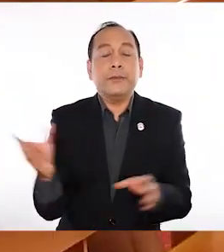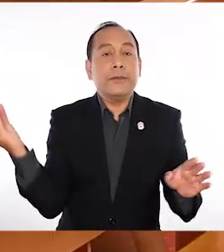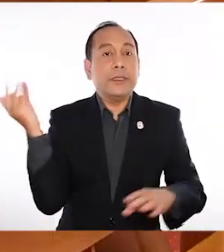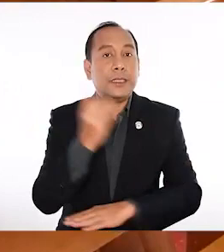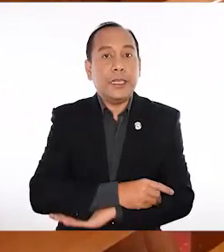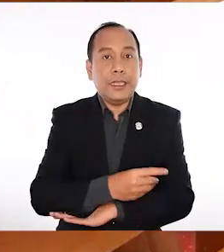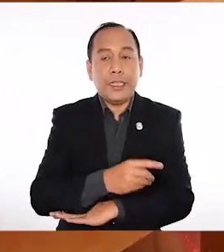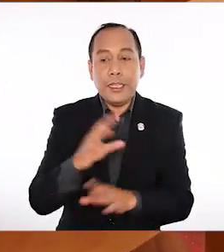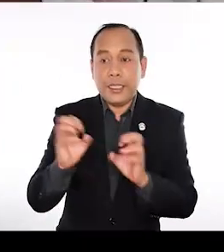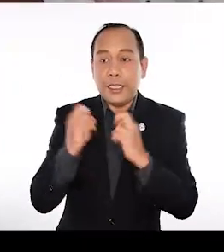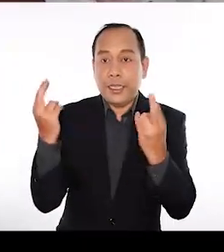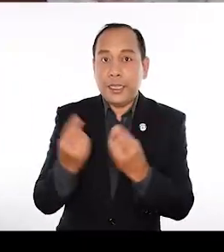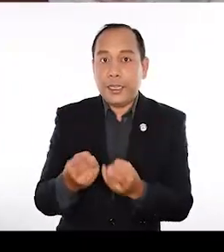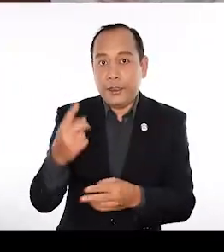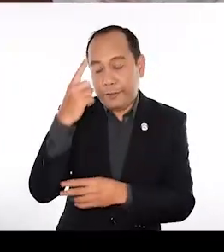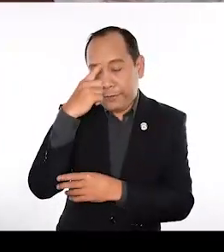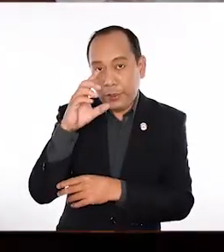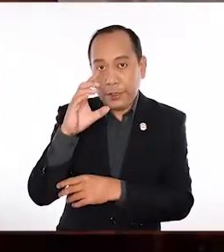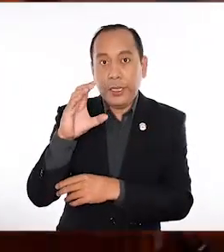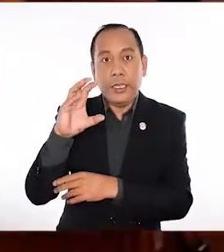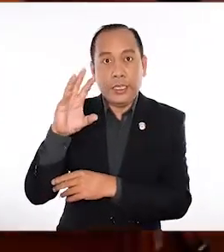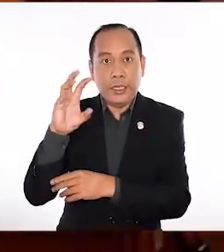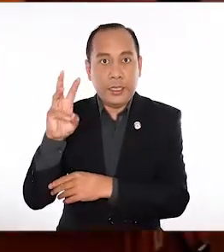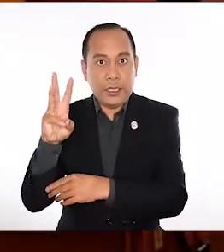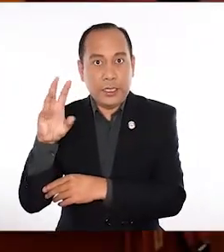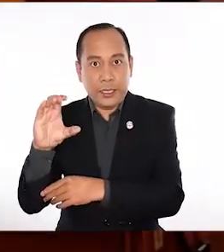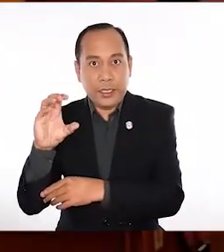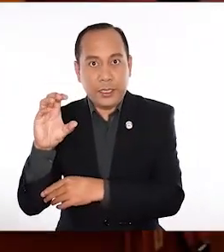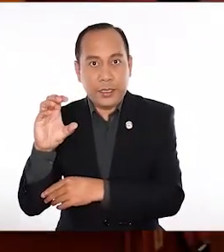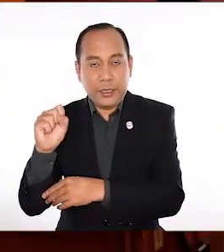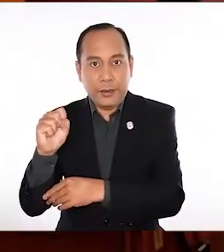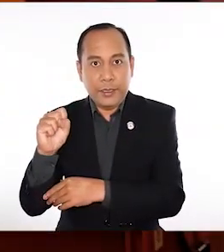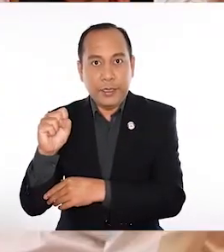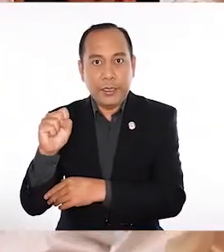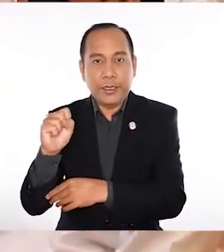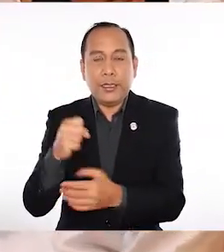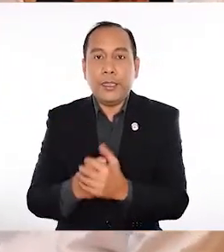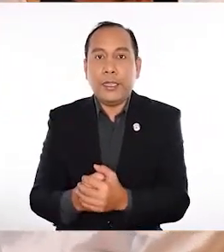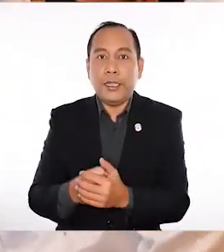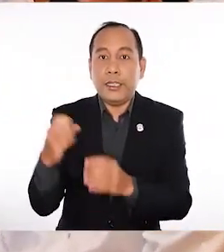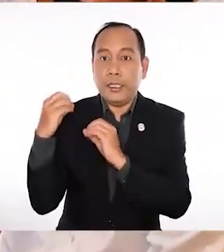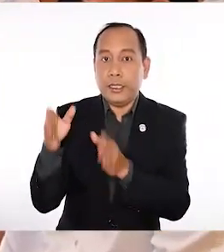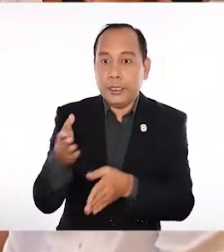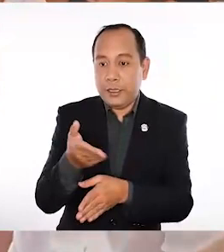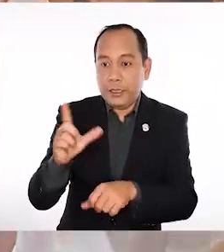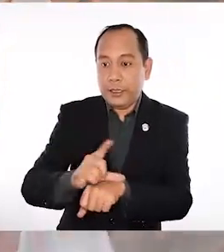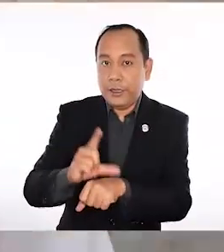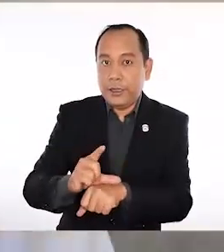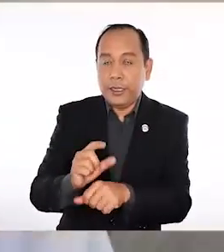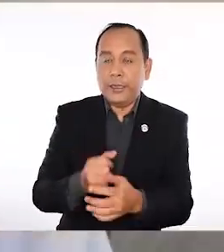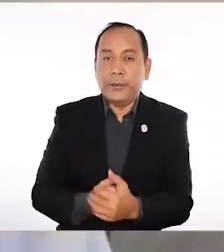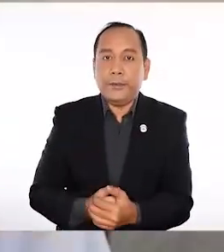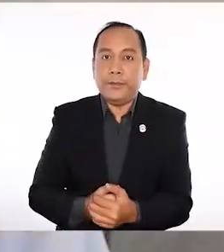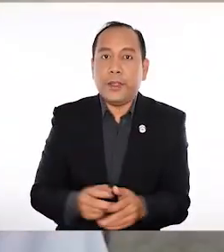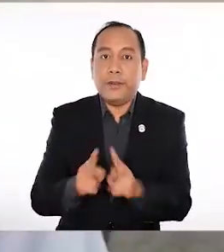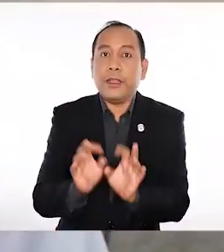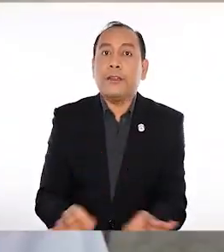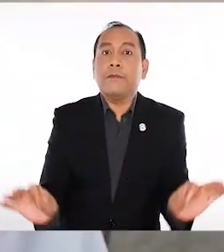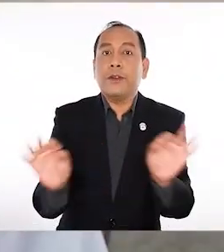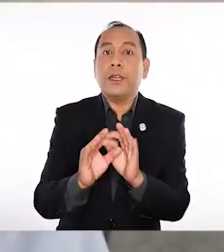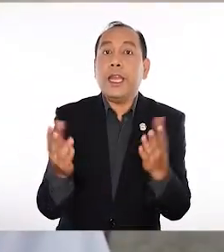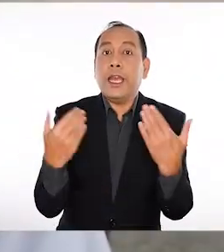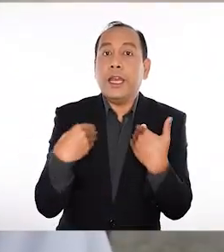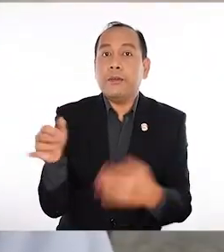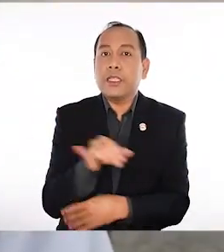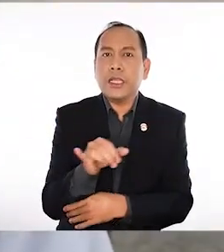seminar for CWS teachers and officers was held in their respective local congregations. It is important that we have